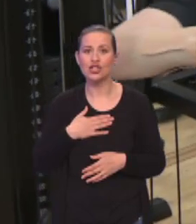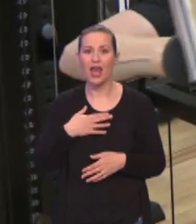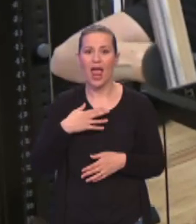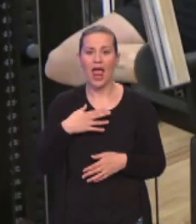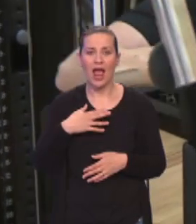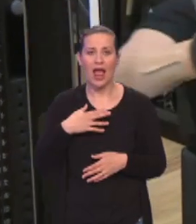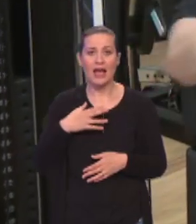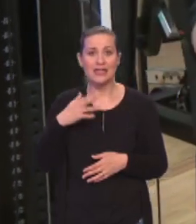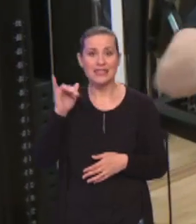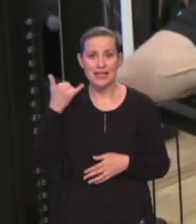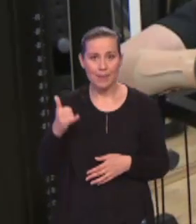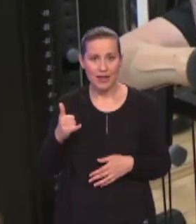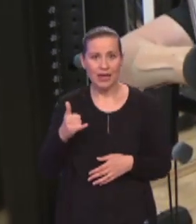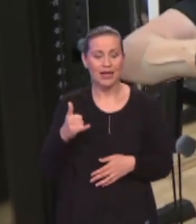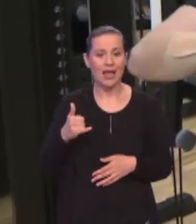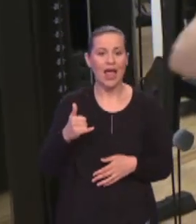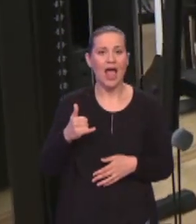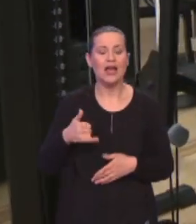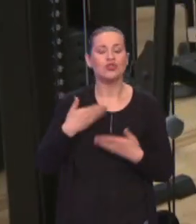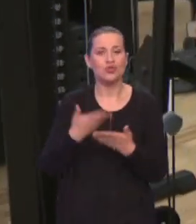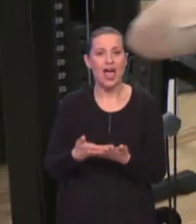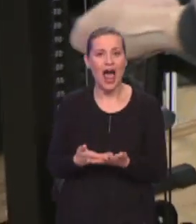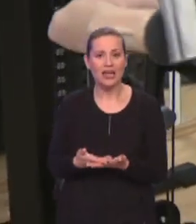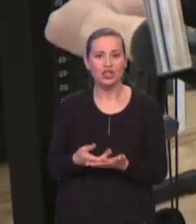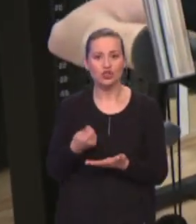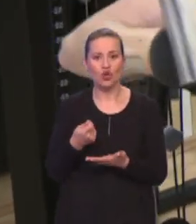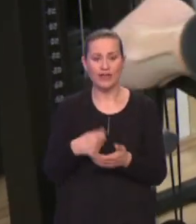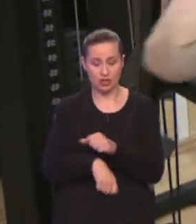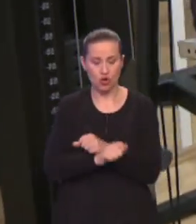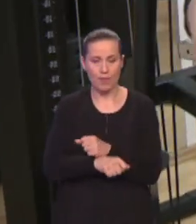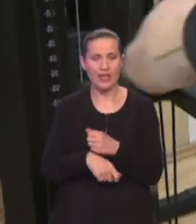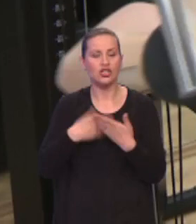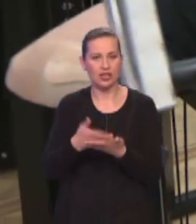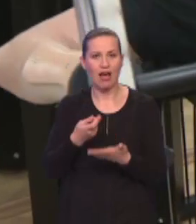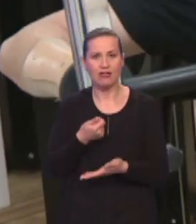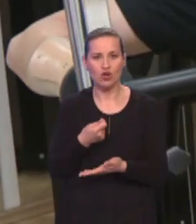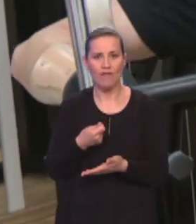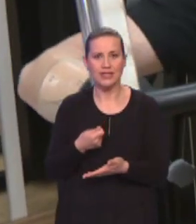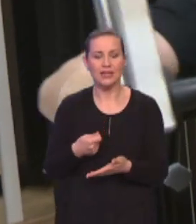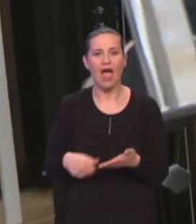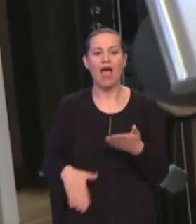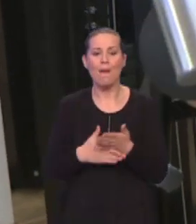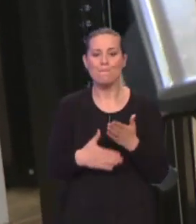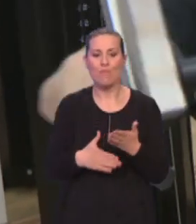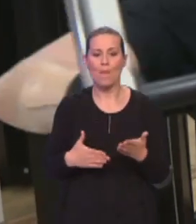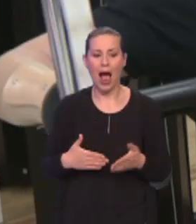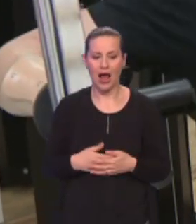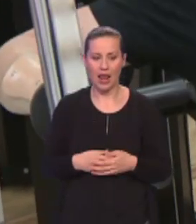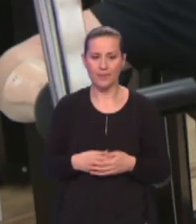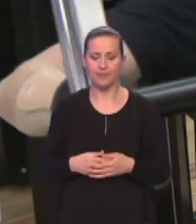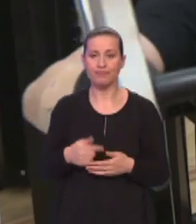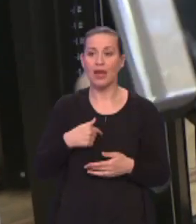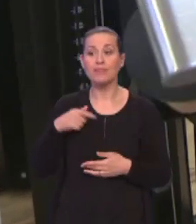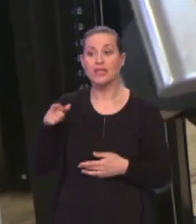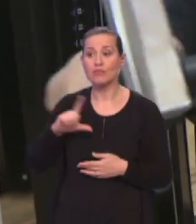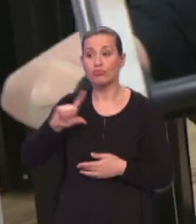mu donirali novac za te proteze i ta pomagala koja su mu potrebna. I mi smo s tim novcem otišli u